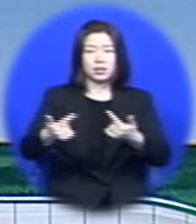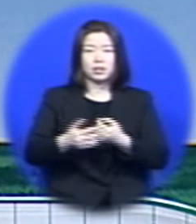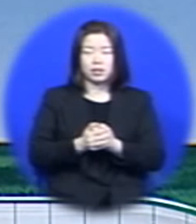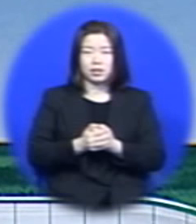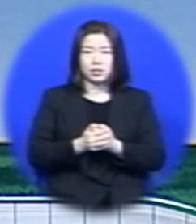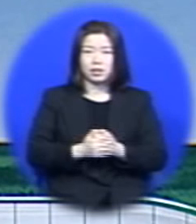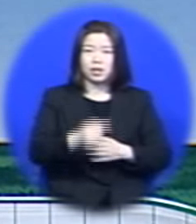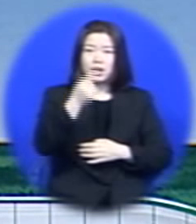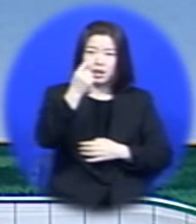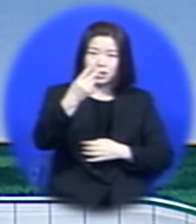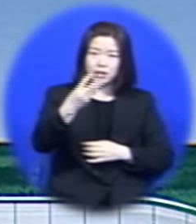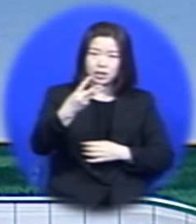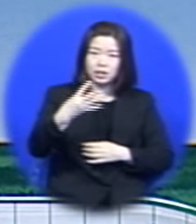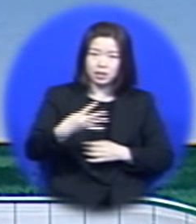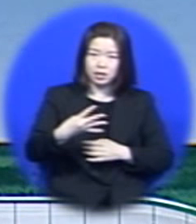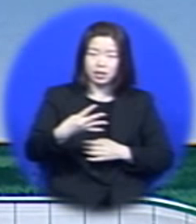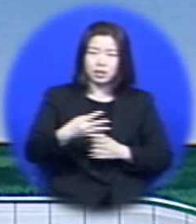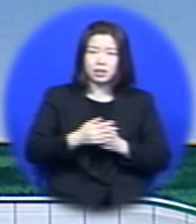이제 하나하나